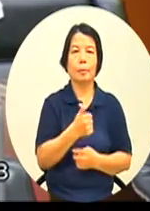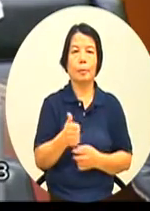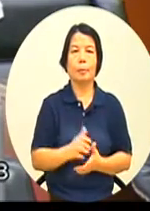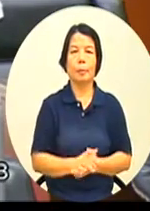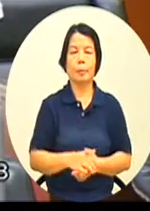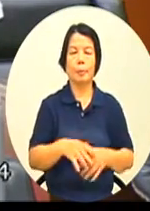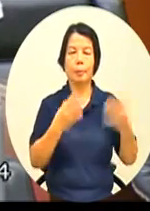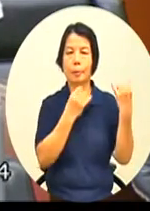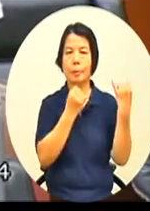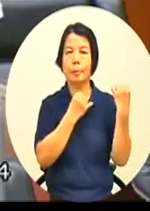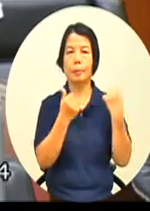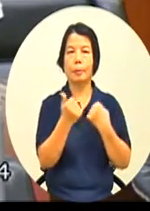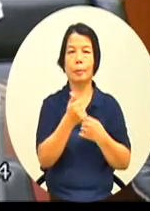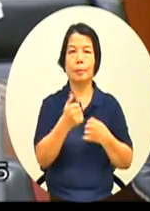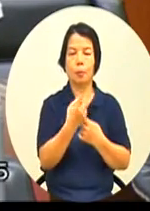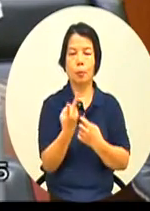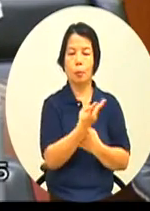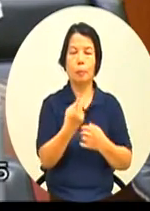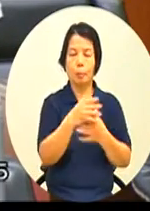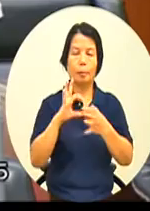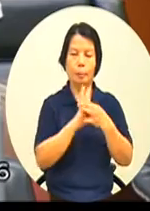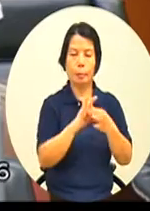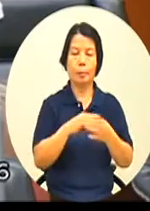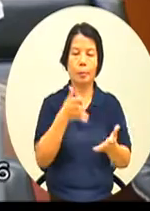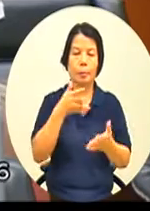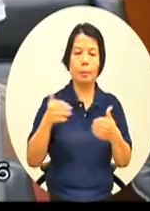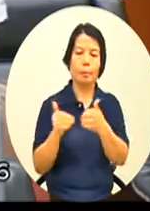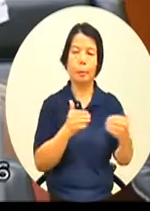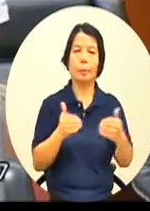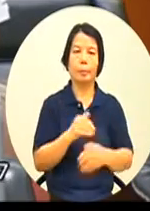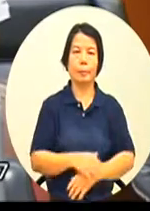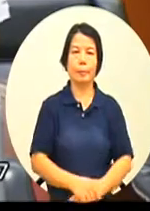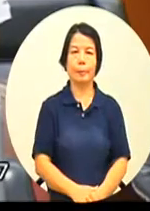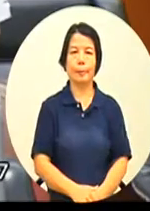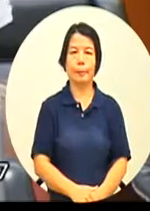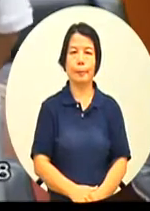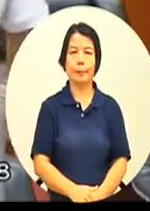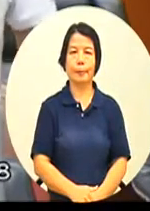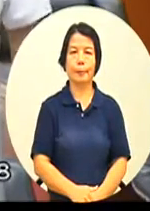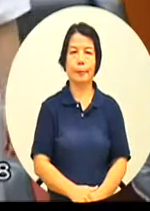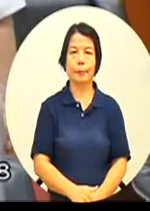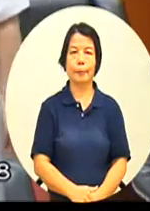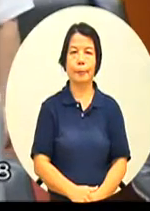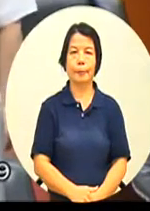肖永达议员，我们一起来做这个联合咨询，谢谢。谢谢。好，